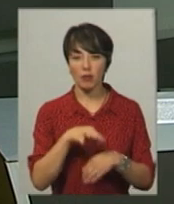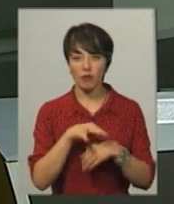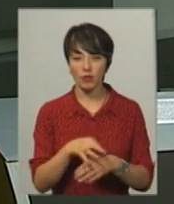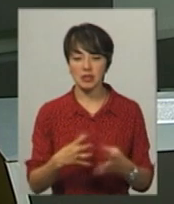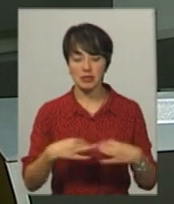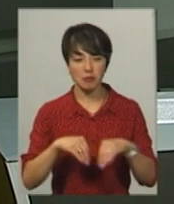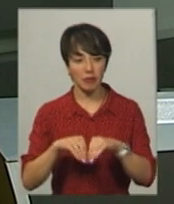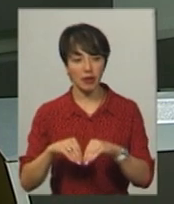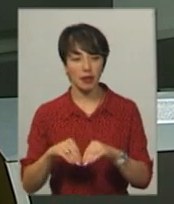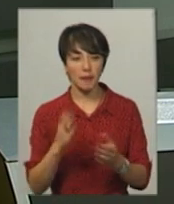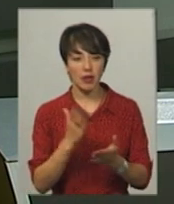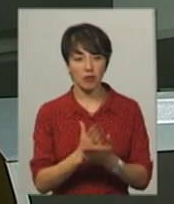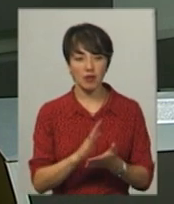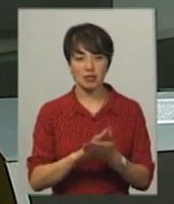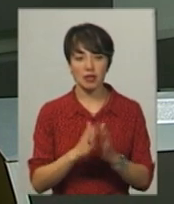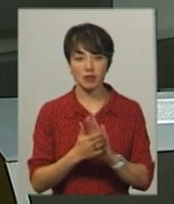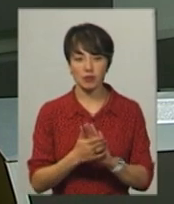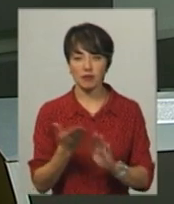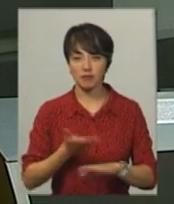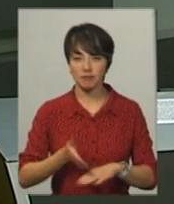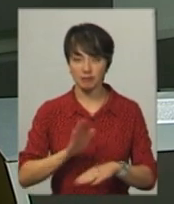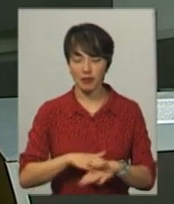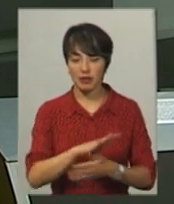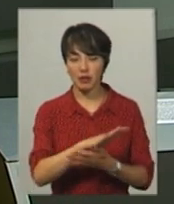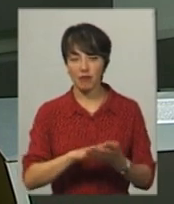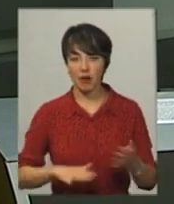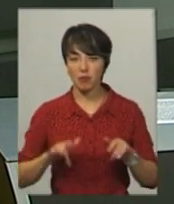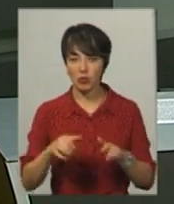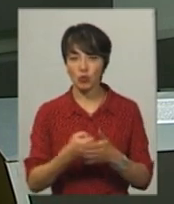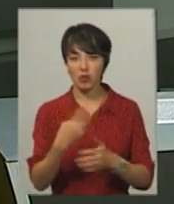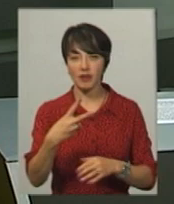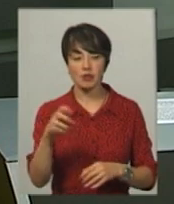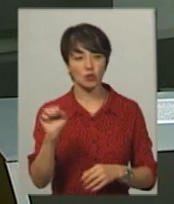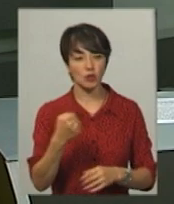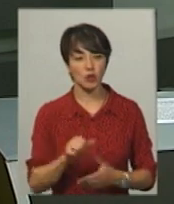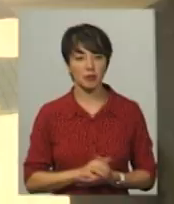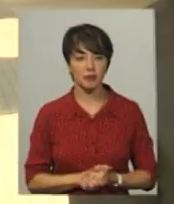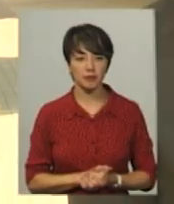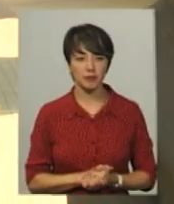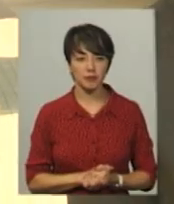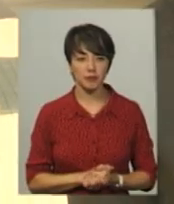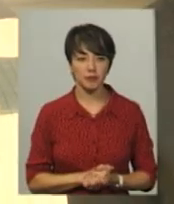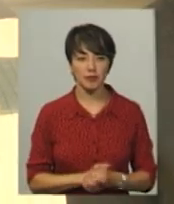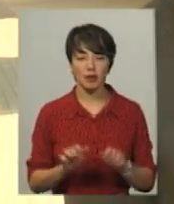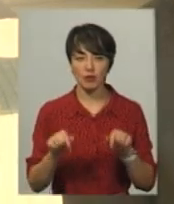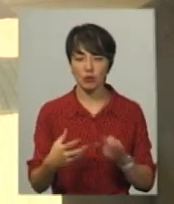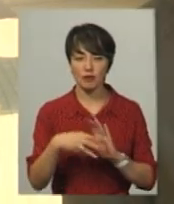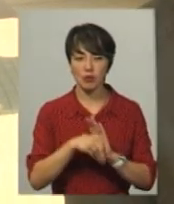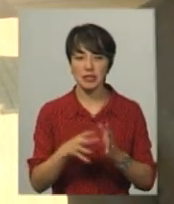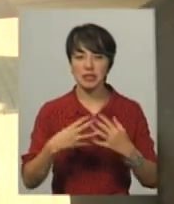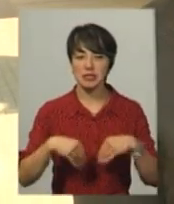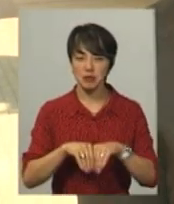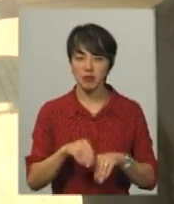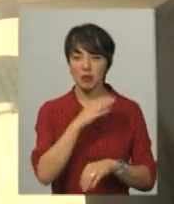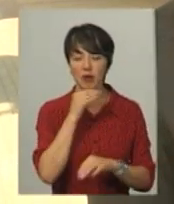для сімей, які перебувають у складних життєвих обставинах. Триватиме акція до 20 серпня. Сюди ми відносимо сім'ї